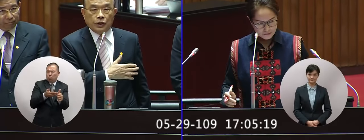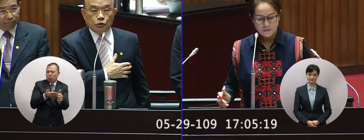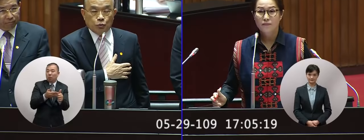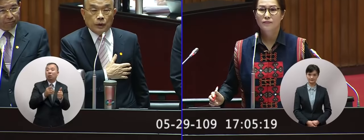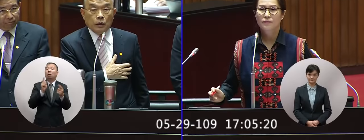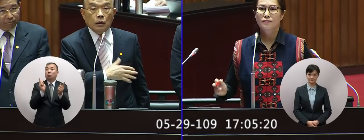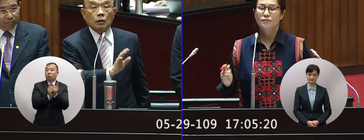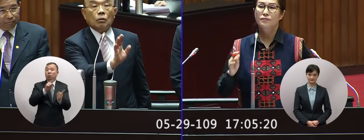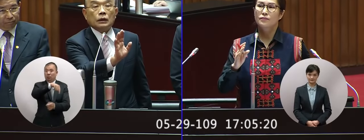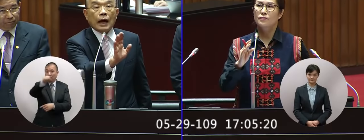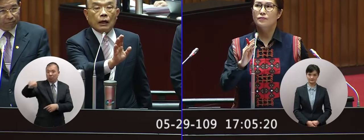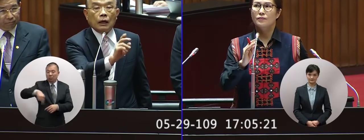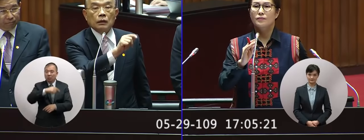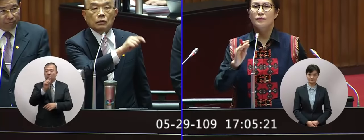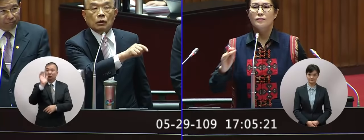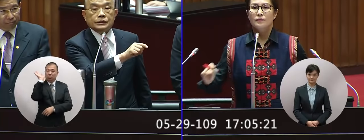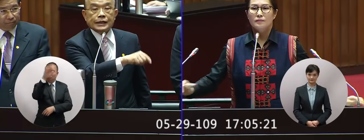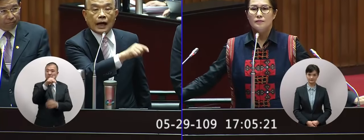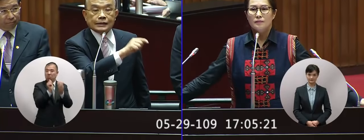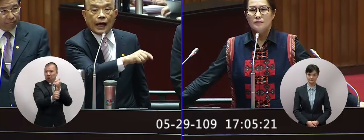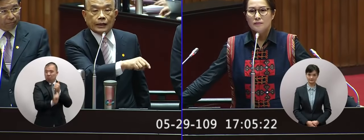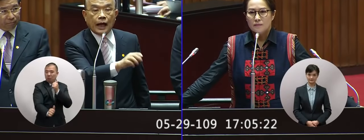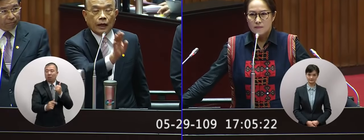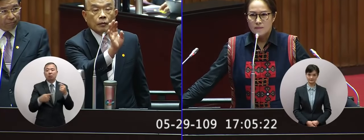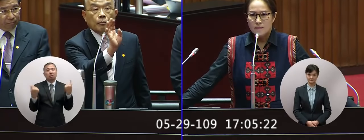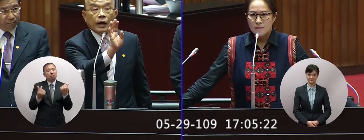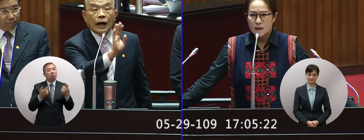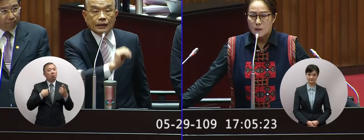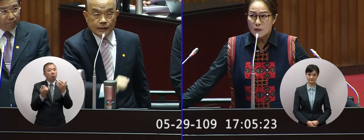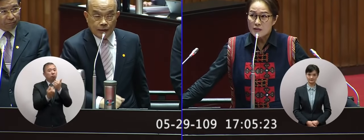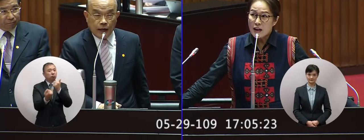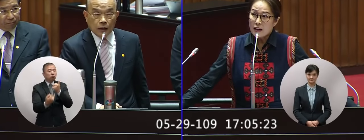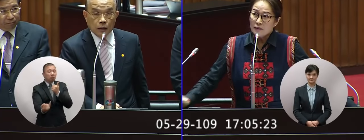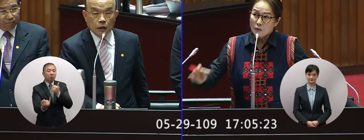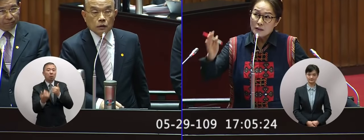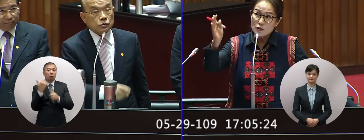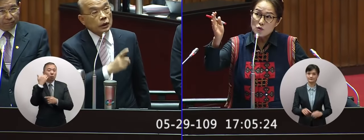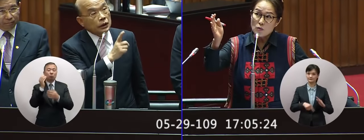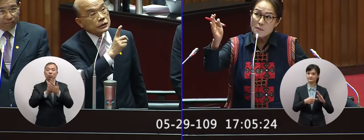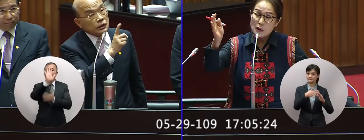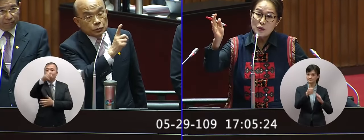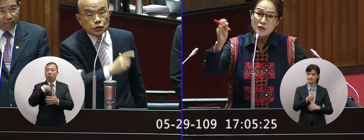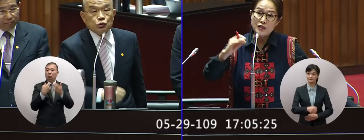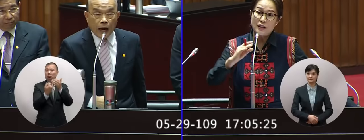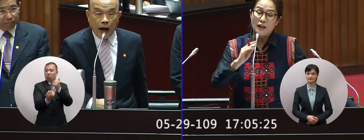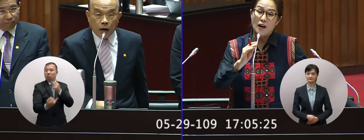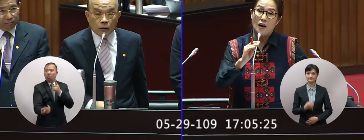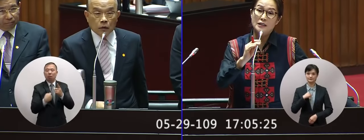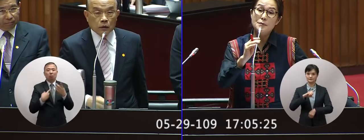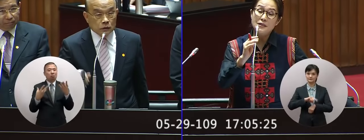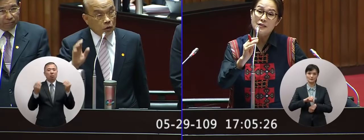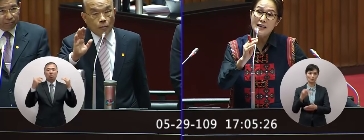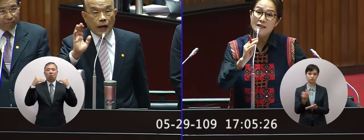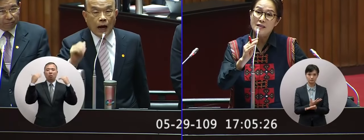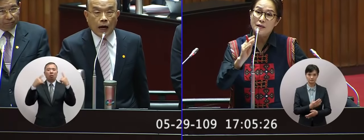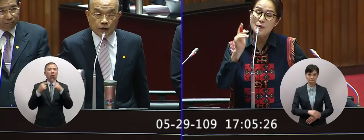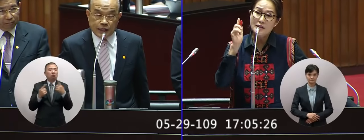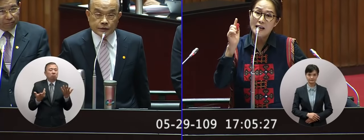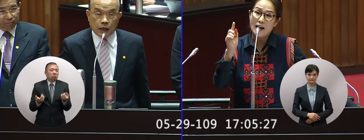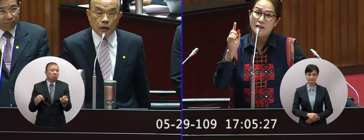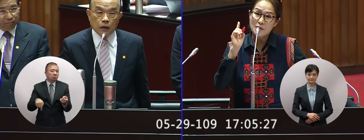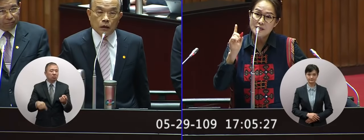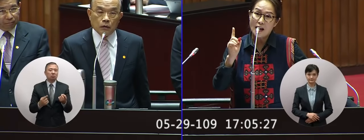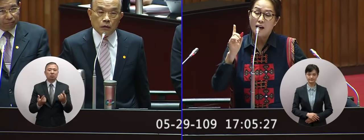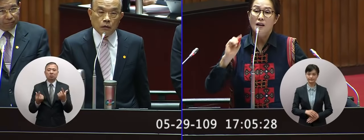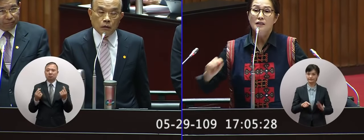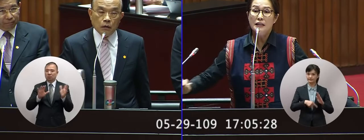女就是原住民，我到了我下下一代没有汉人。 院长，我跟你说，我没有时间，是不是这样子？